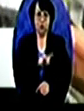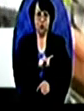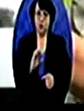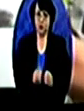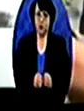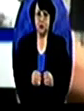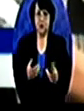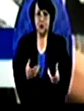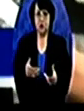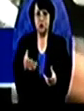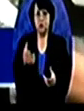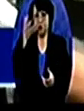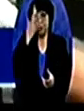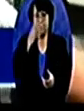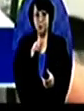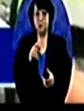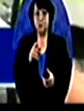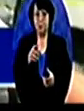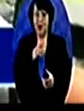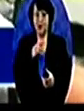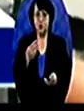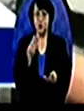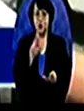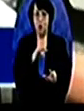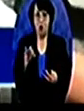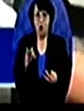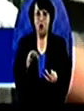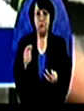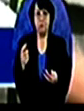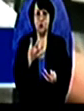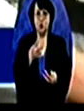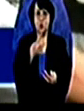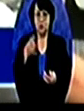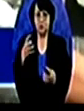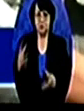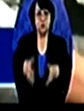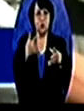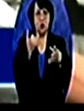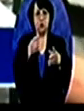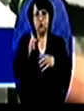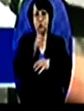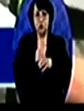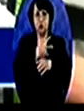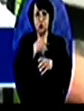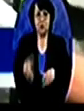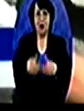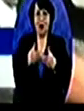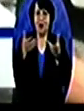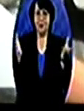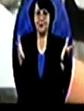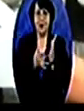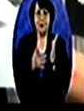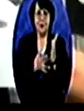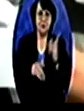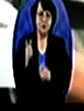төрийн тутсан үйлдвэрийн газар болох Багнуур Шивээ Овоо хэсэг одоо энэ нүүрсээр Улаанбаатар хотын эрчим хүчээр хангаж байгаа нүүрсээр хангаж байгаа уурхайнуудынхаа техникийн